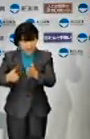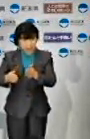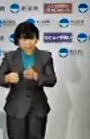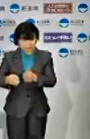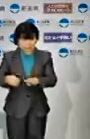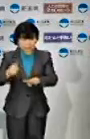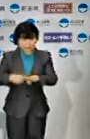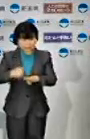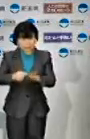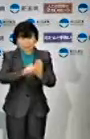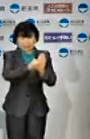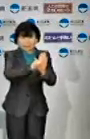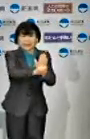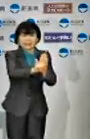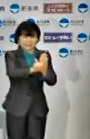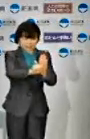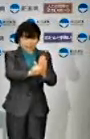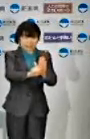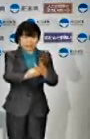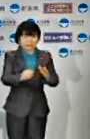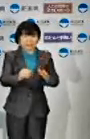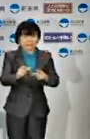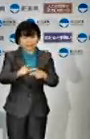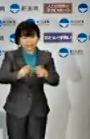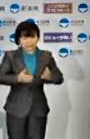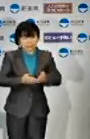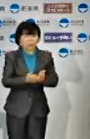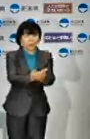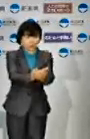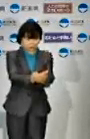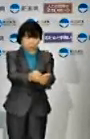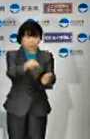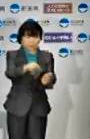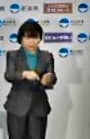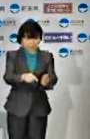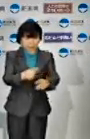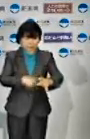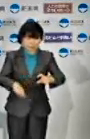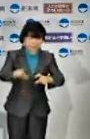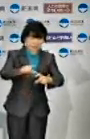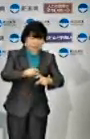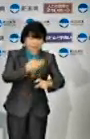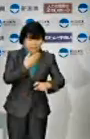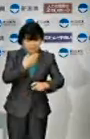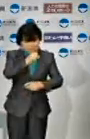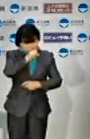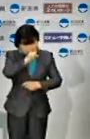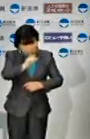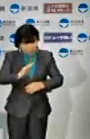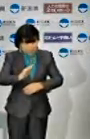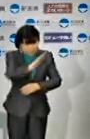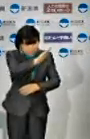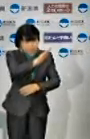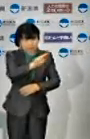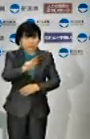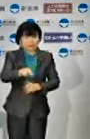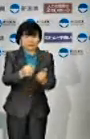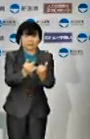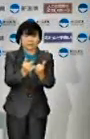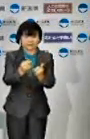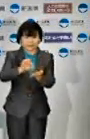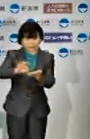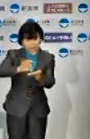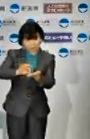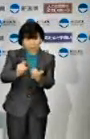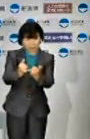ウを生かしてですね、佐渡航路のですね、さらなる利便性の向上やですね、利用客の促進、